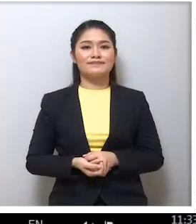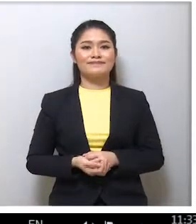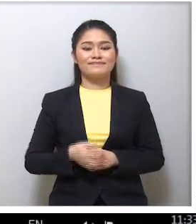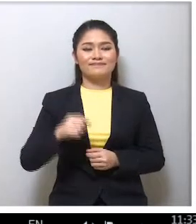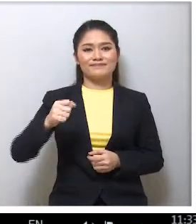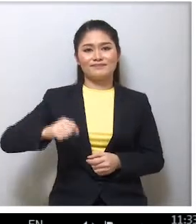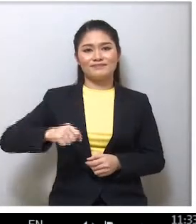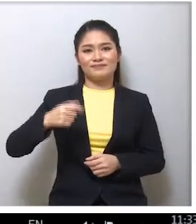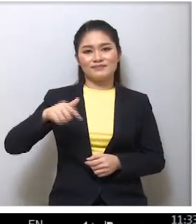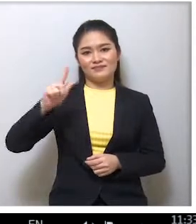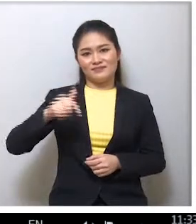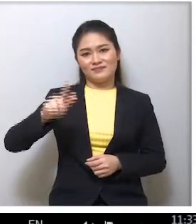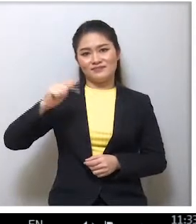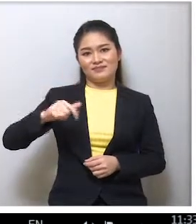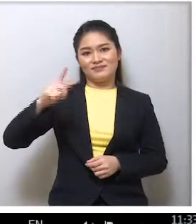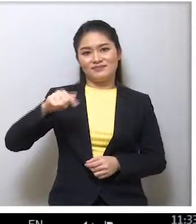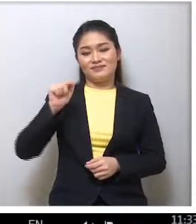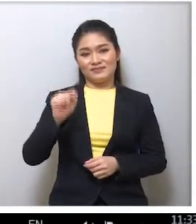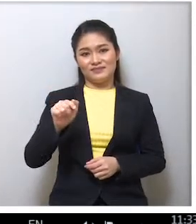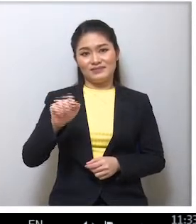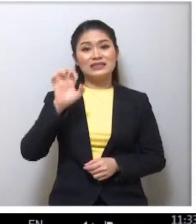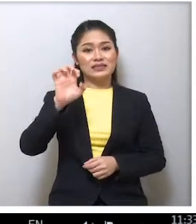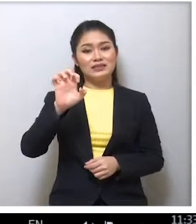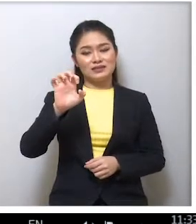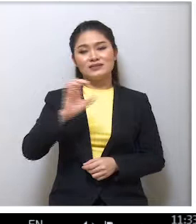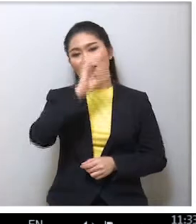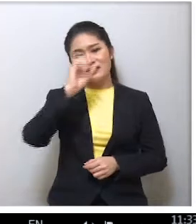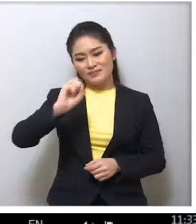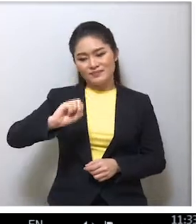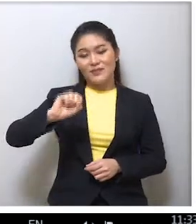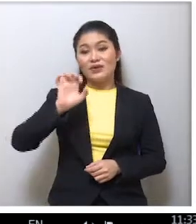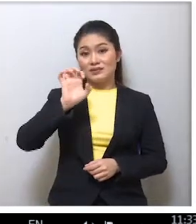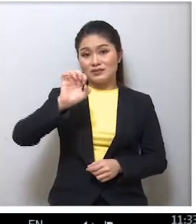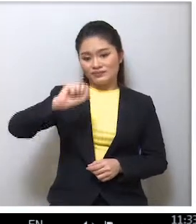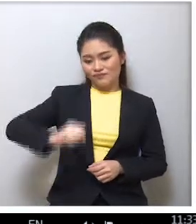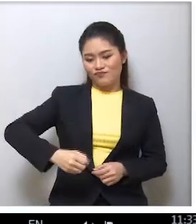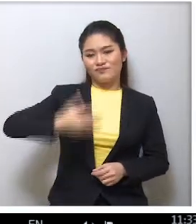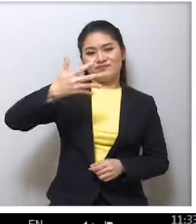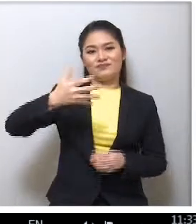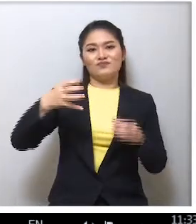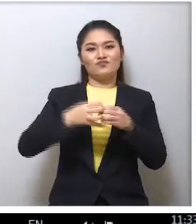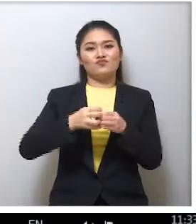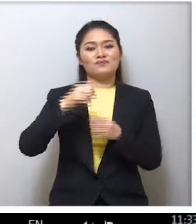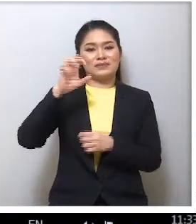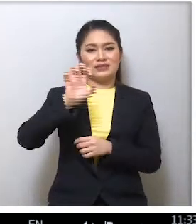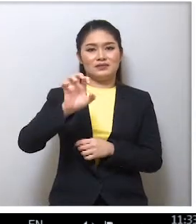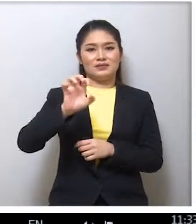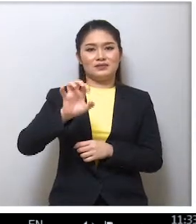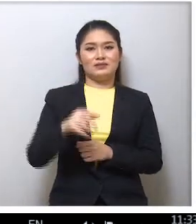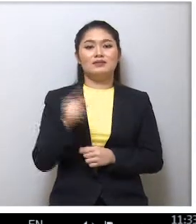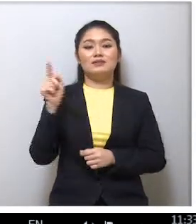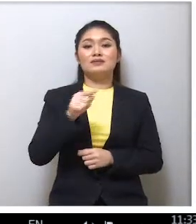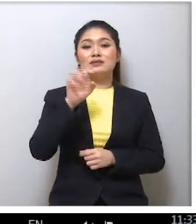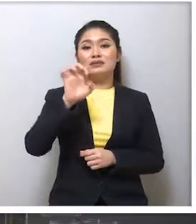modify list เลือก extrude นะครับพิมพ์ตัว e ก็ได้นะครับเขาจะขึ้นชุดข้อความชุด e ขึ้นมาเนี่ย